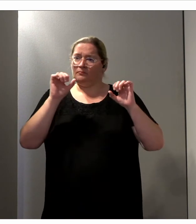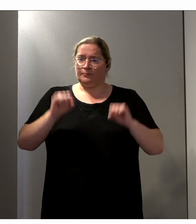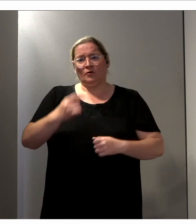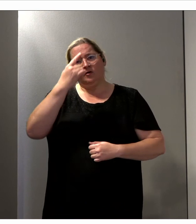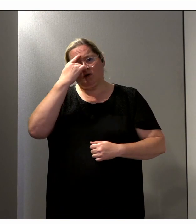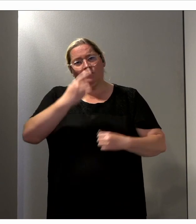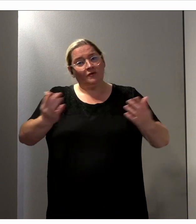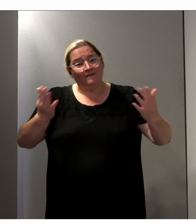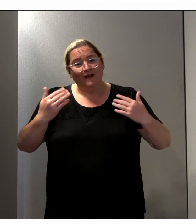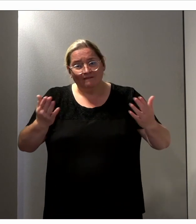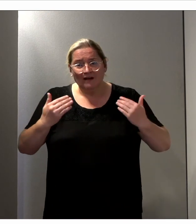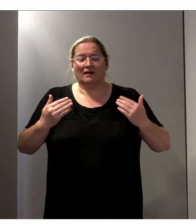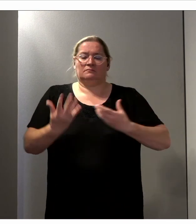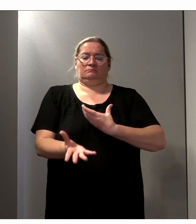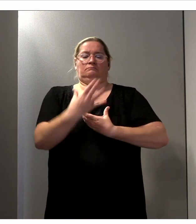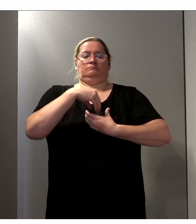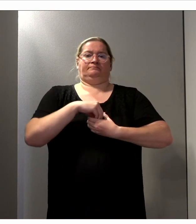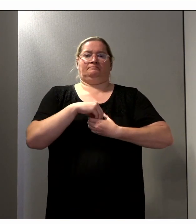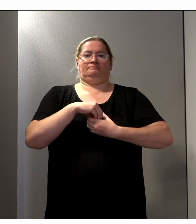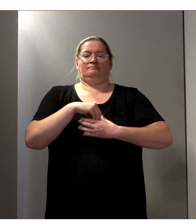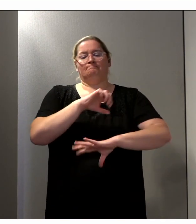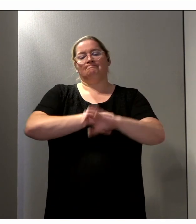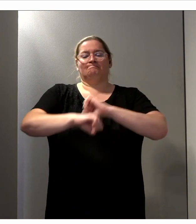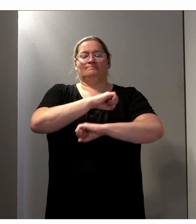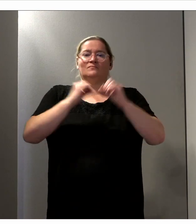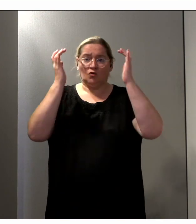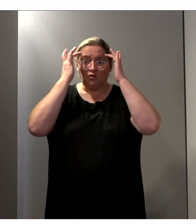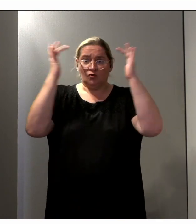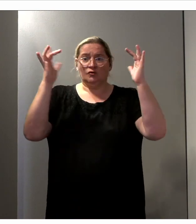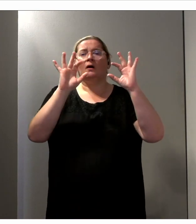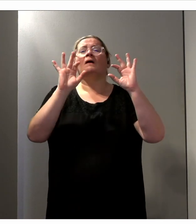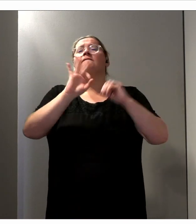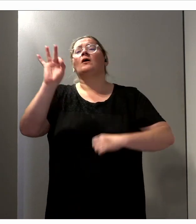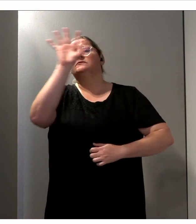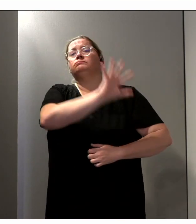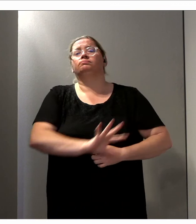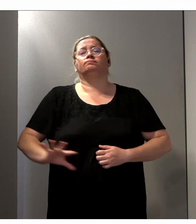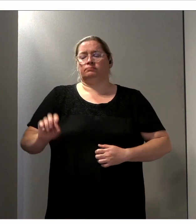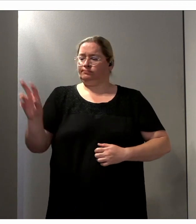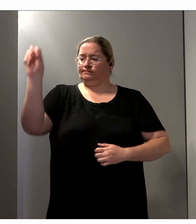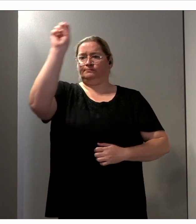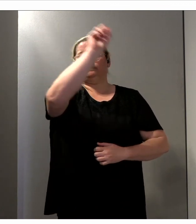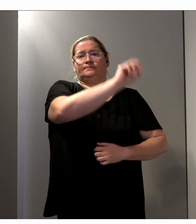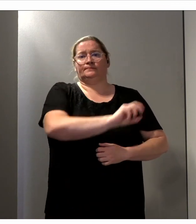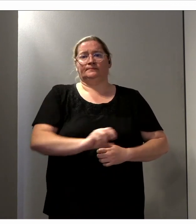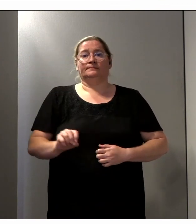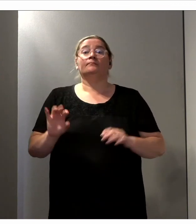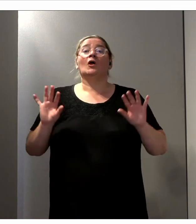venir participer à une opération culturelle partout en France en utilisant